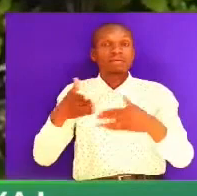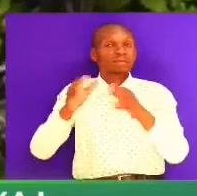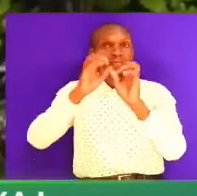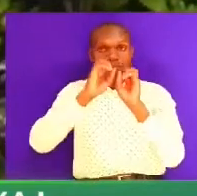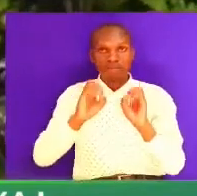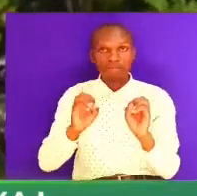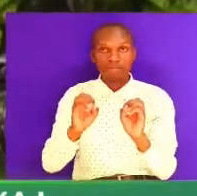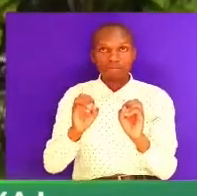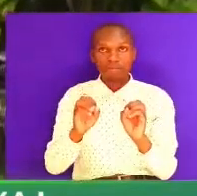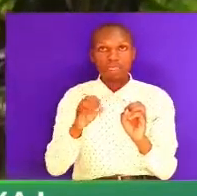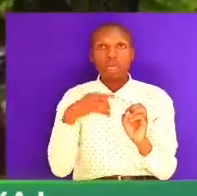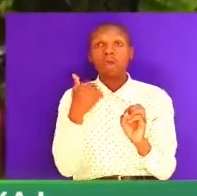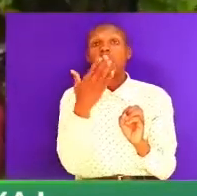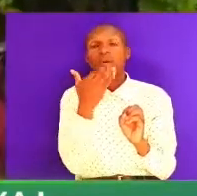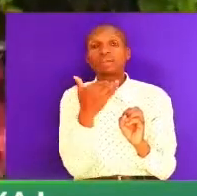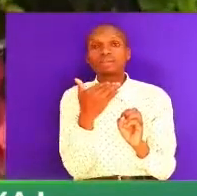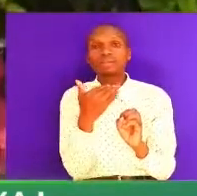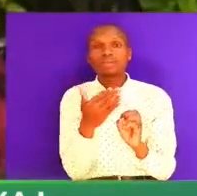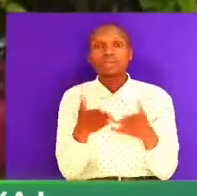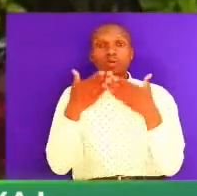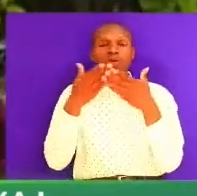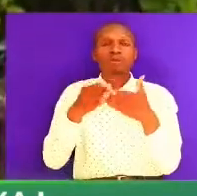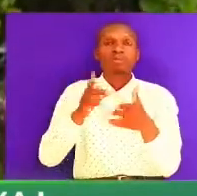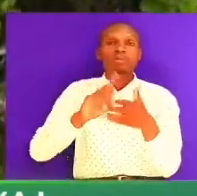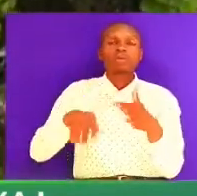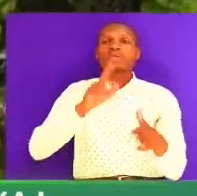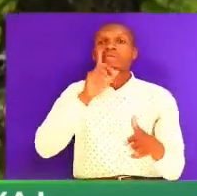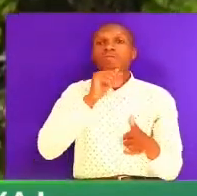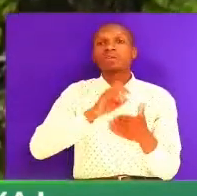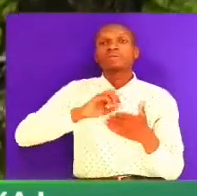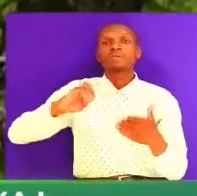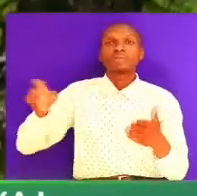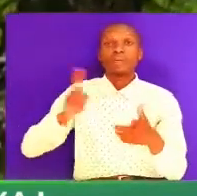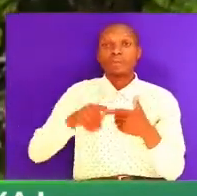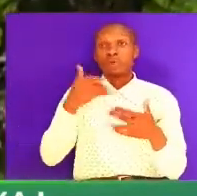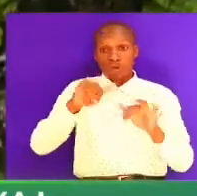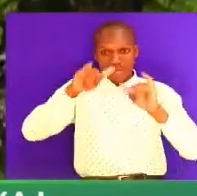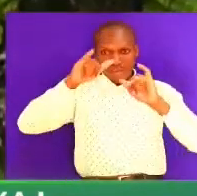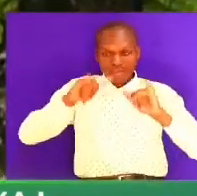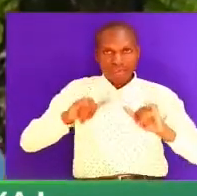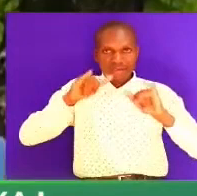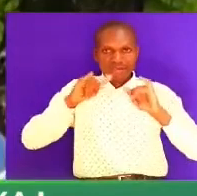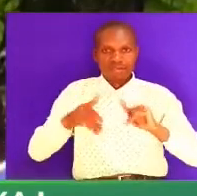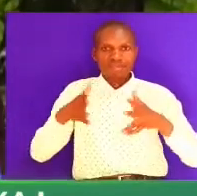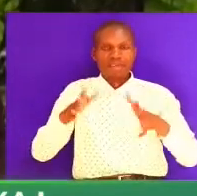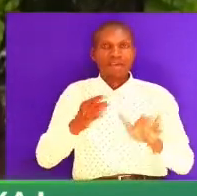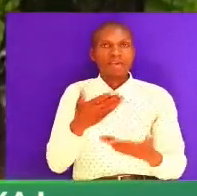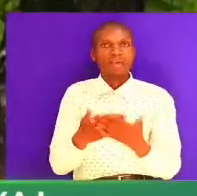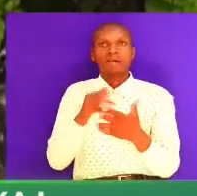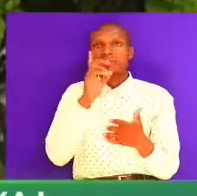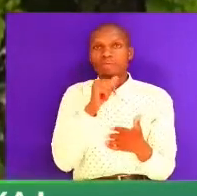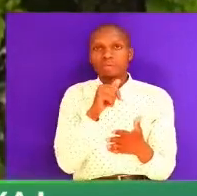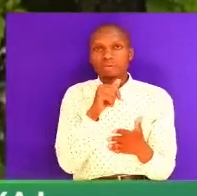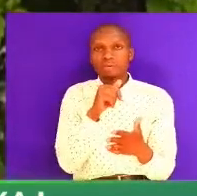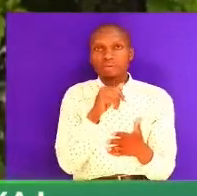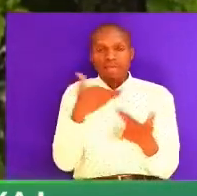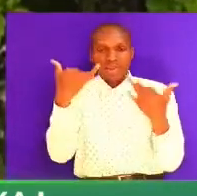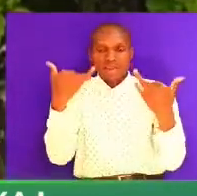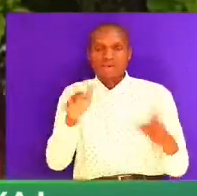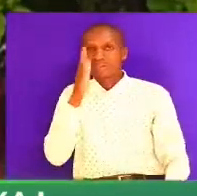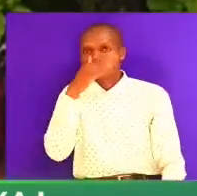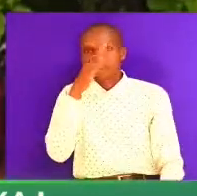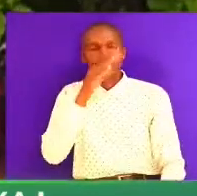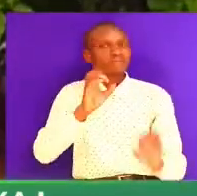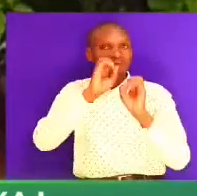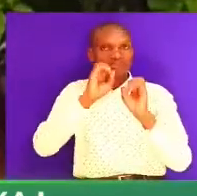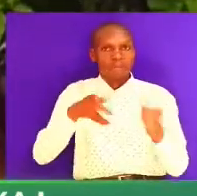nani. Oyo ta gitu kotoa na aci ta karua, rakini bawa babaro, abantu obe ta kerete. Wano ntu ta gitu tunga inu, inga